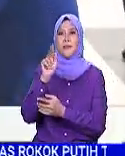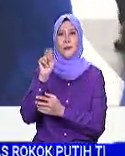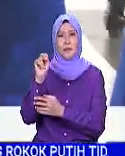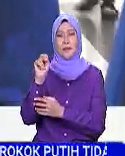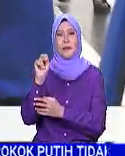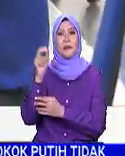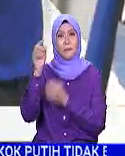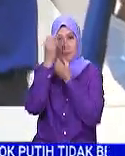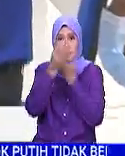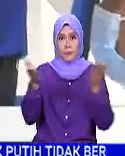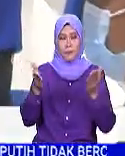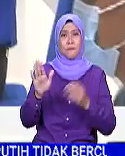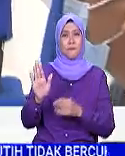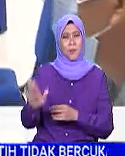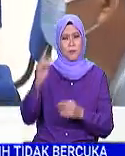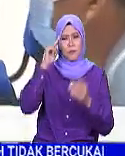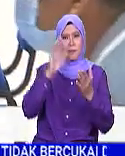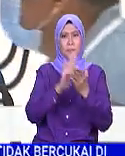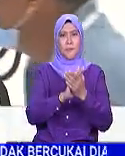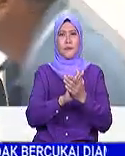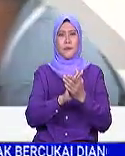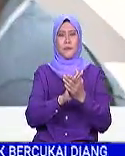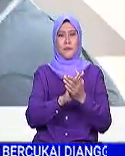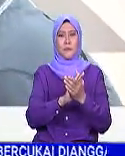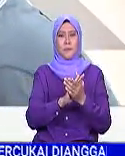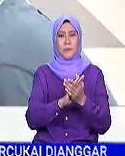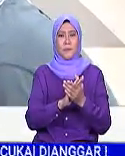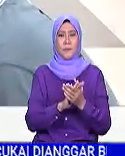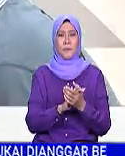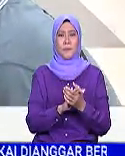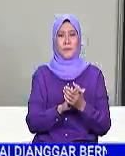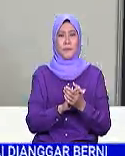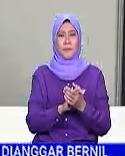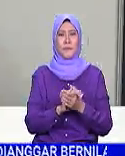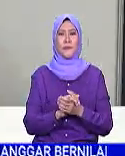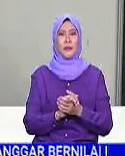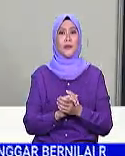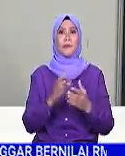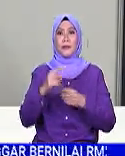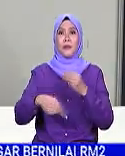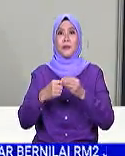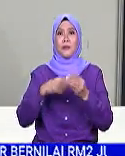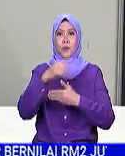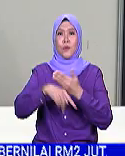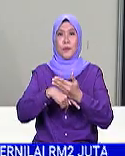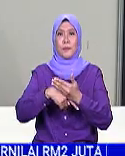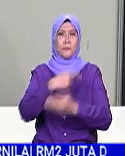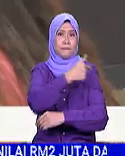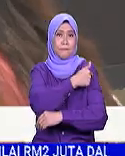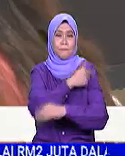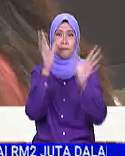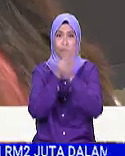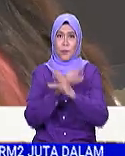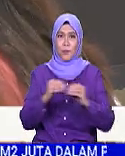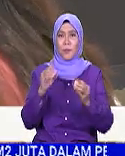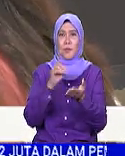utilities Rawa memaklumkan beliau yakin dengan liputan u Hai sementara itu mengenai program vaksinasi Srowot